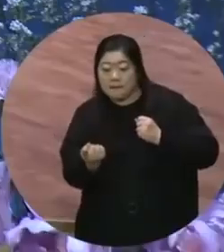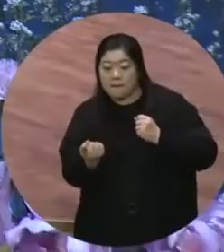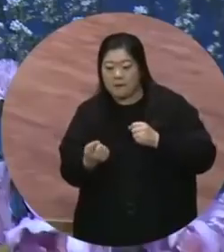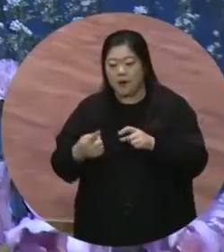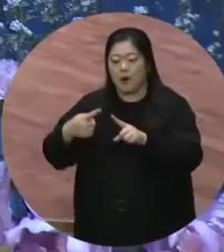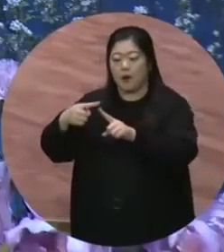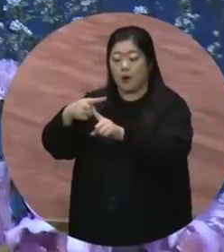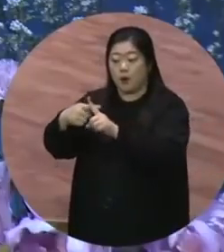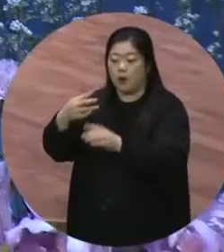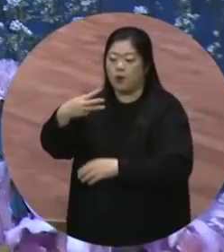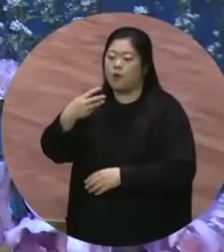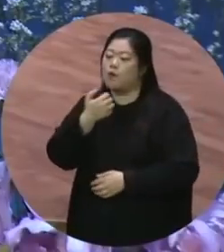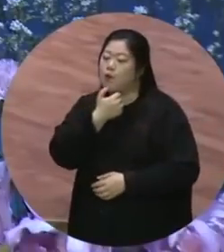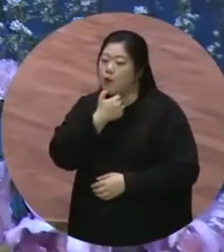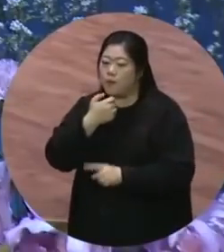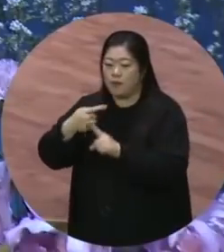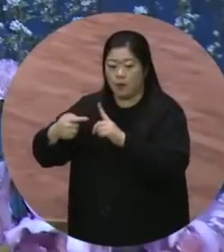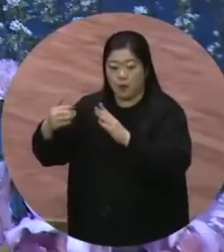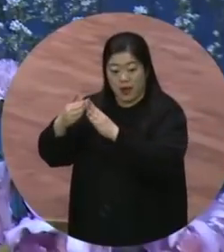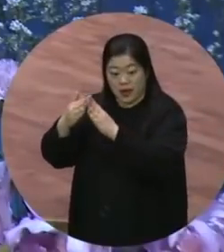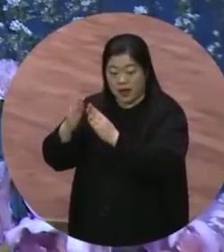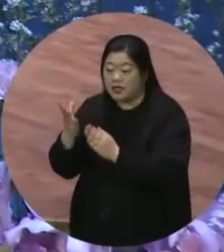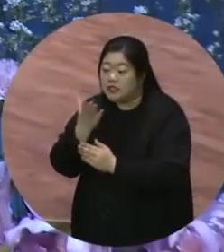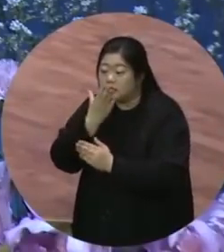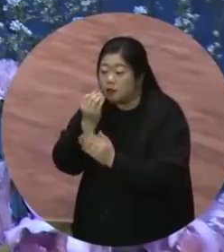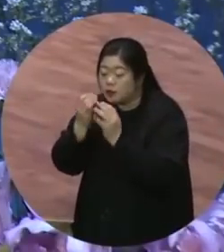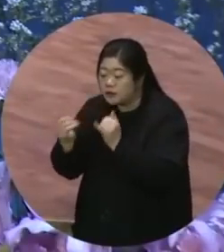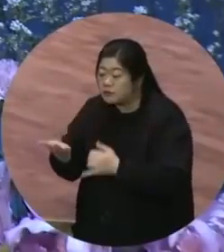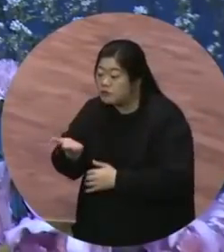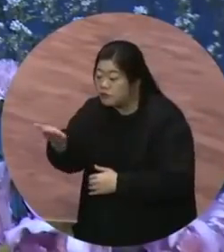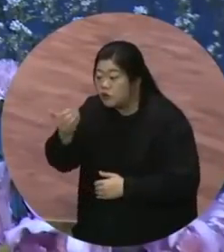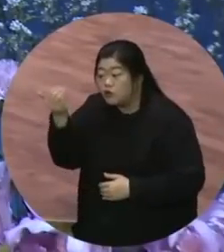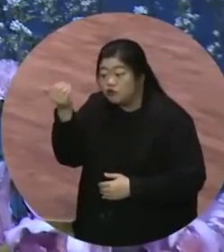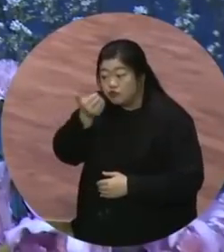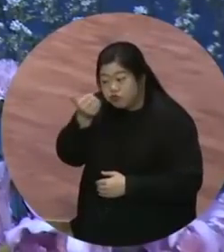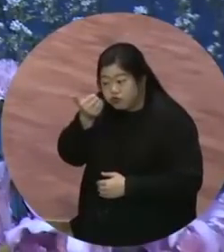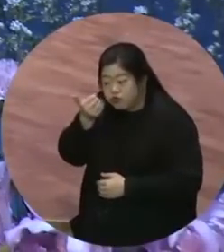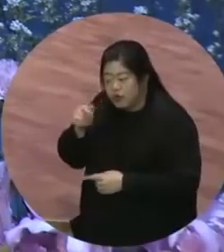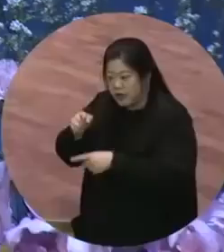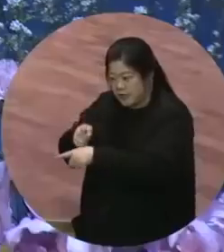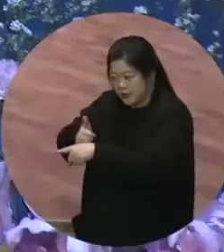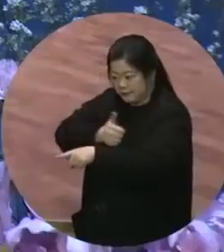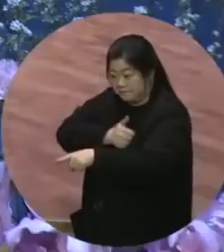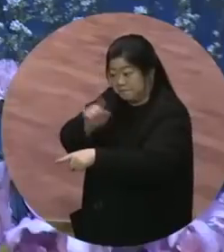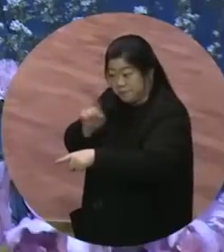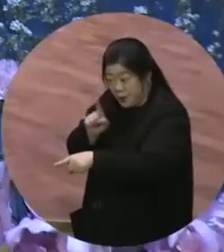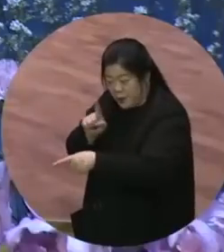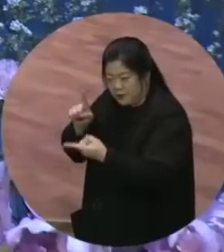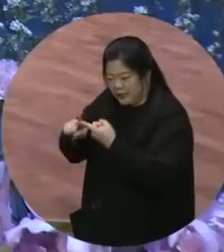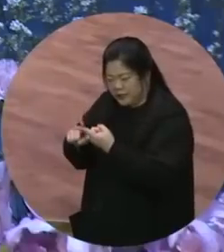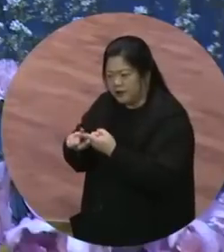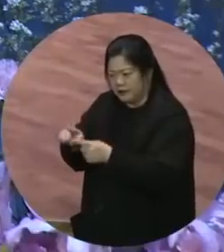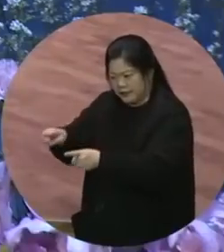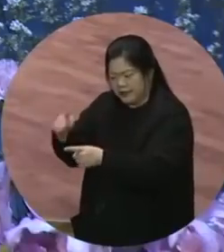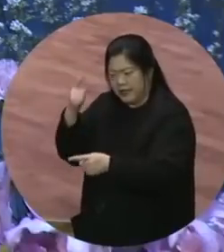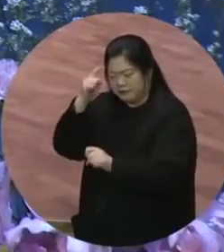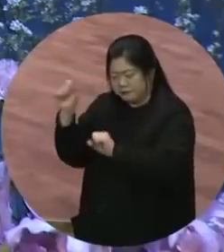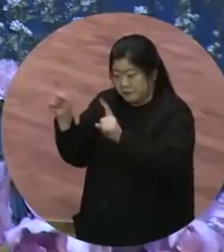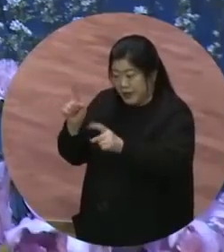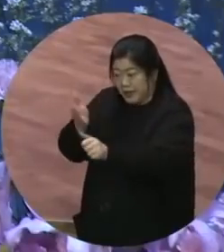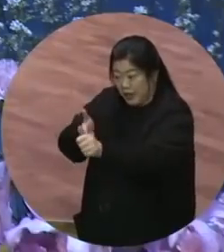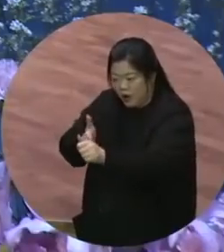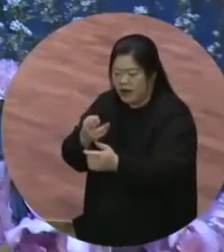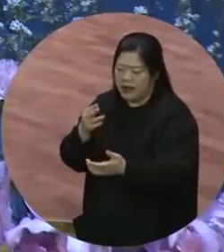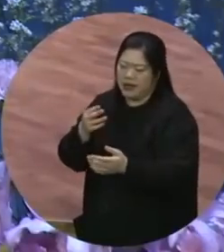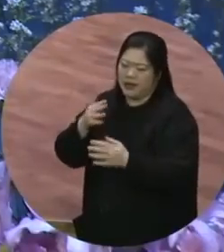교회 성도들을 향해서 어떤 영적 자세를 가지고 살아가야 하는지에